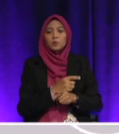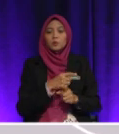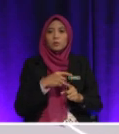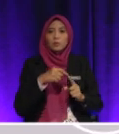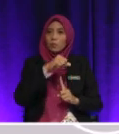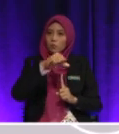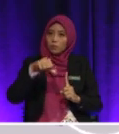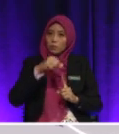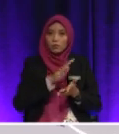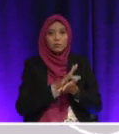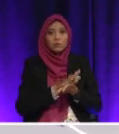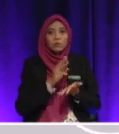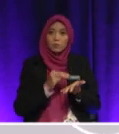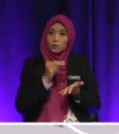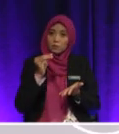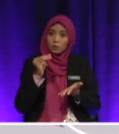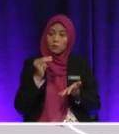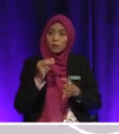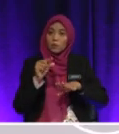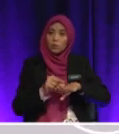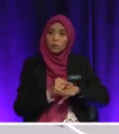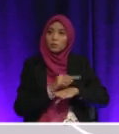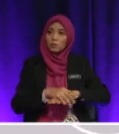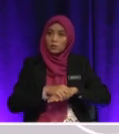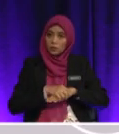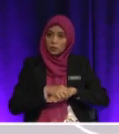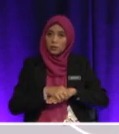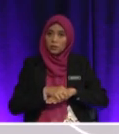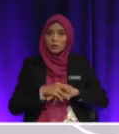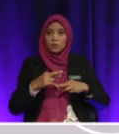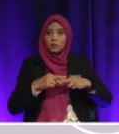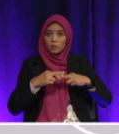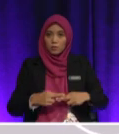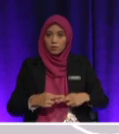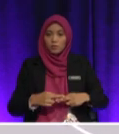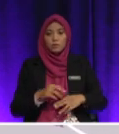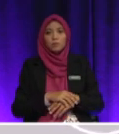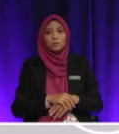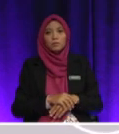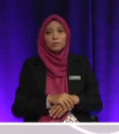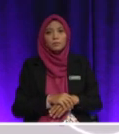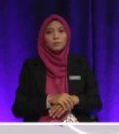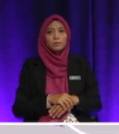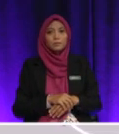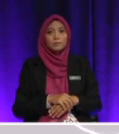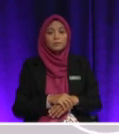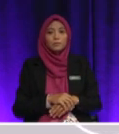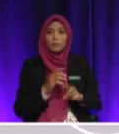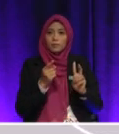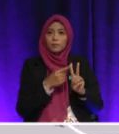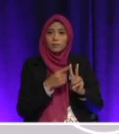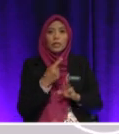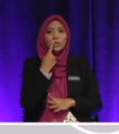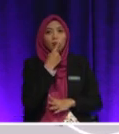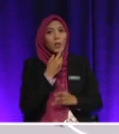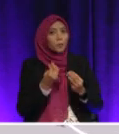hanya menggunakan bahasa Inggris sebagai bahasa pengantar meminggirkan bahasa kebangsaan Oke lagi yang kedua ada